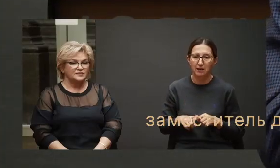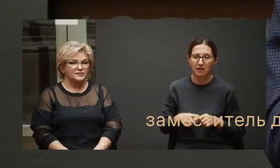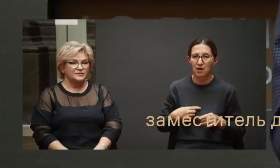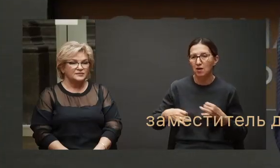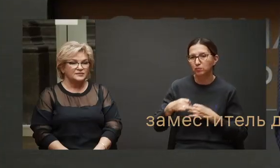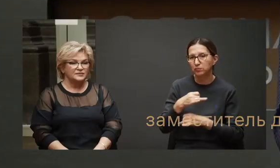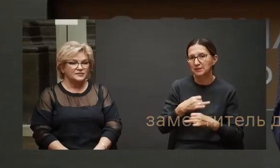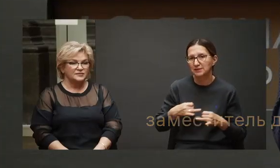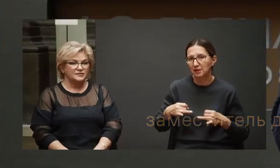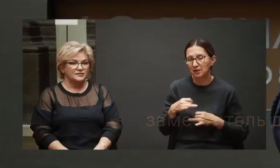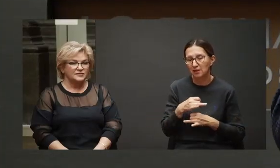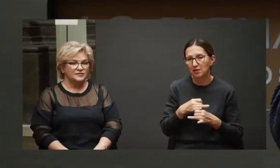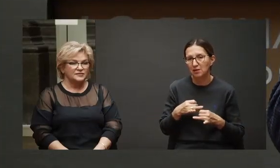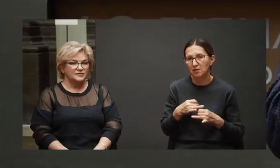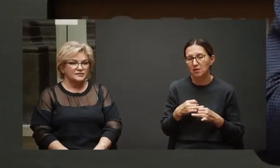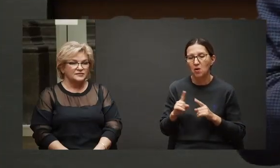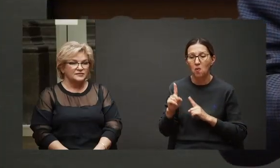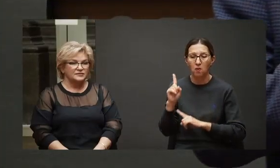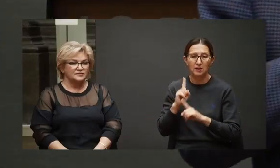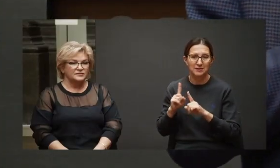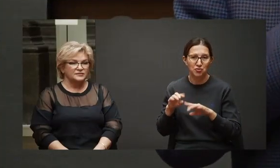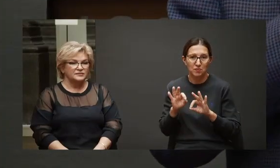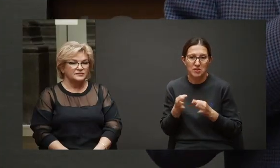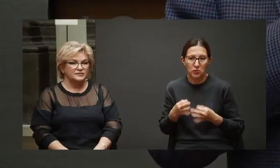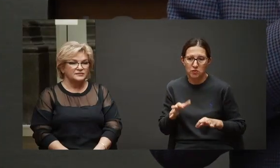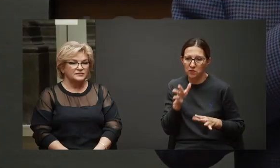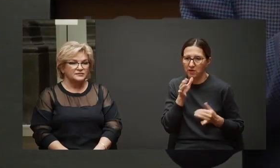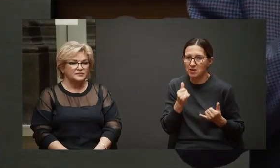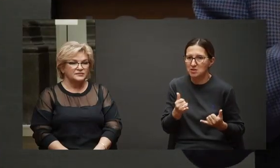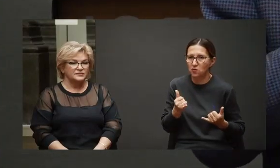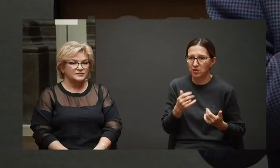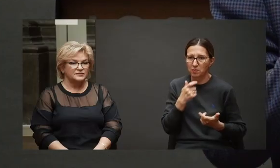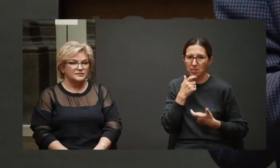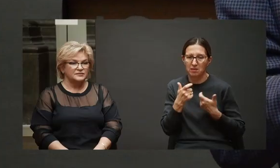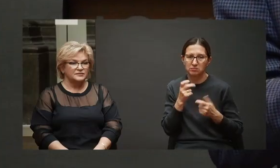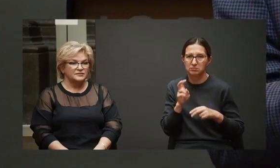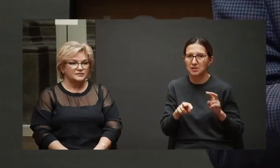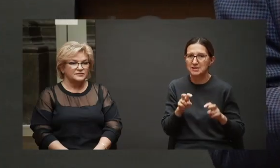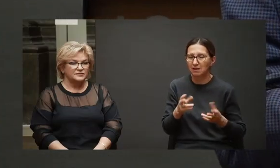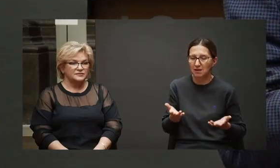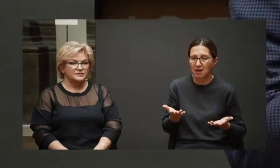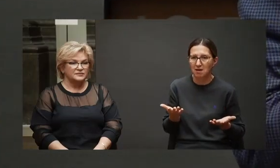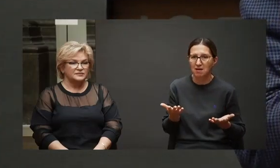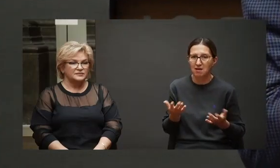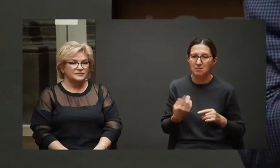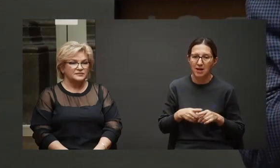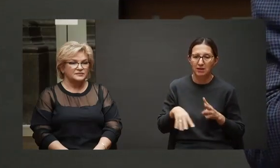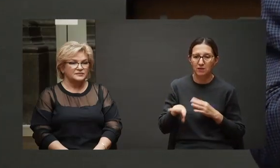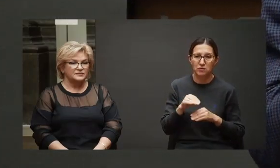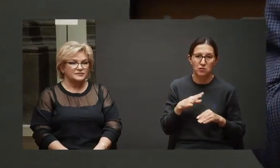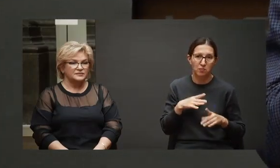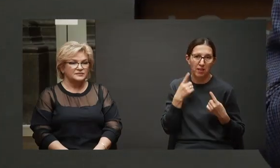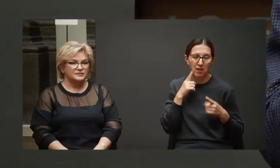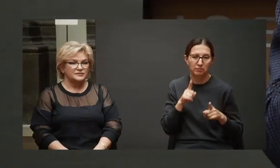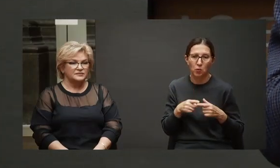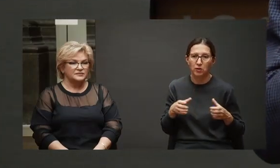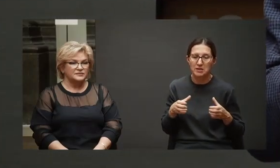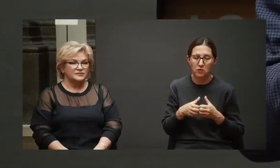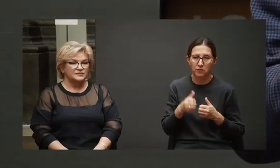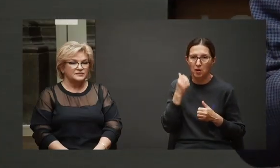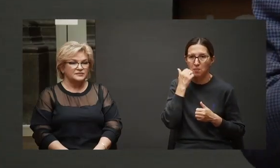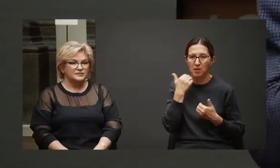беседы «Классическое искусство и современный зритель», которые организованы благодаря